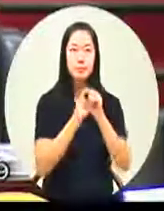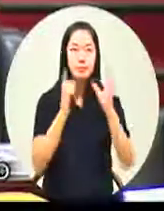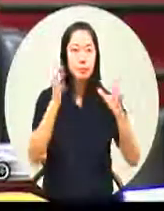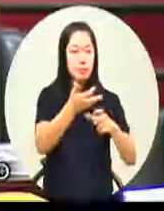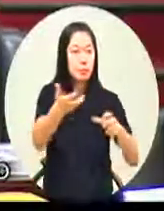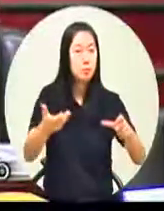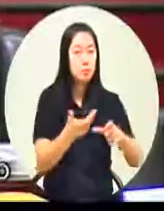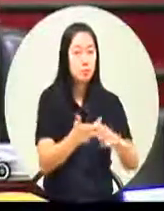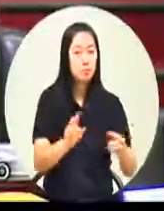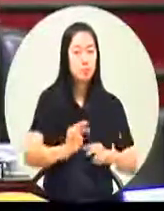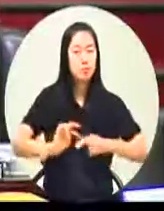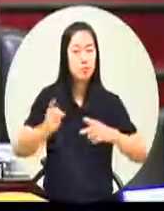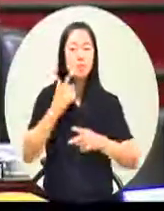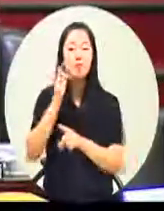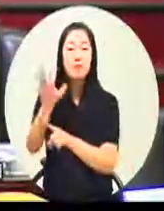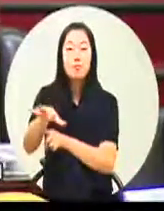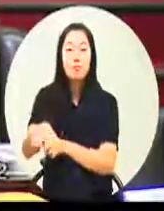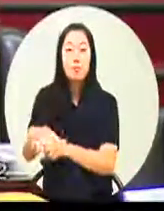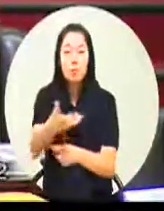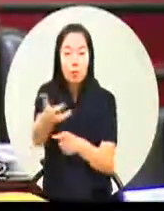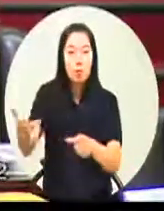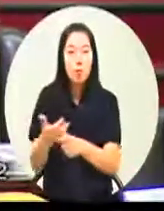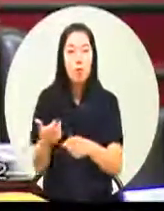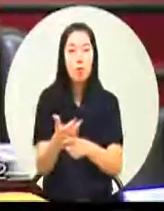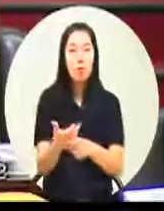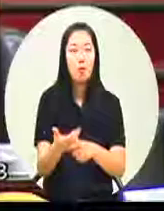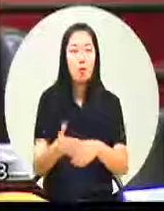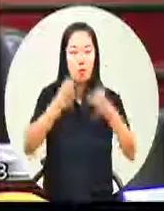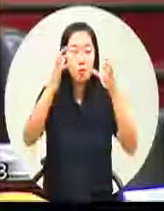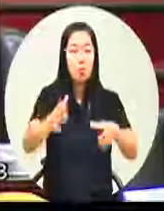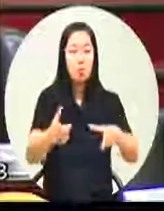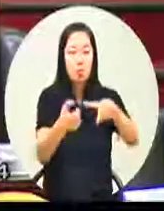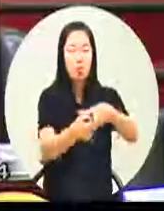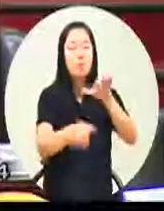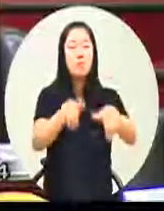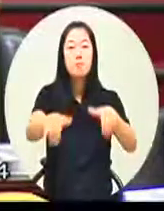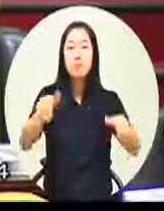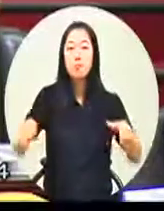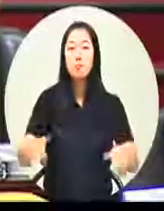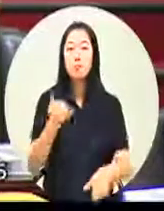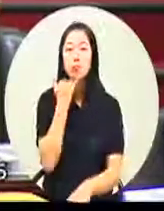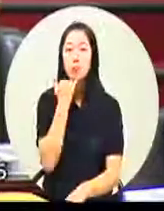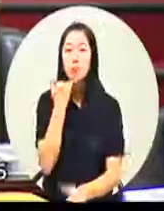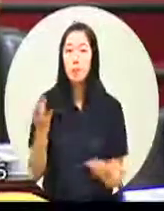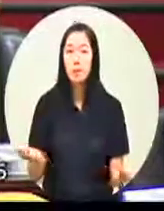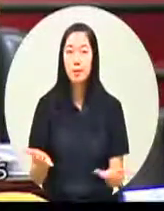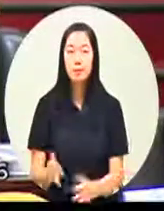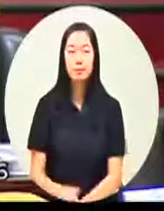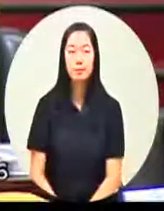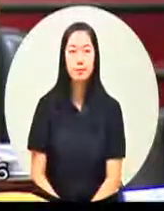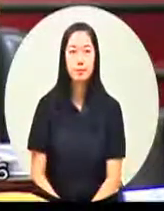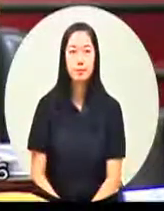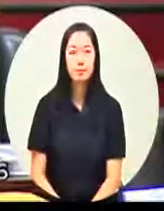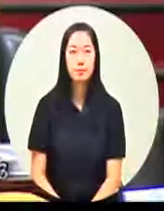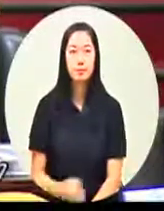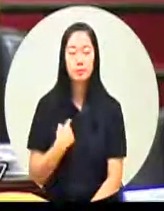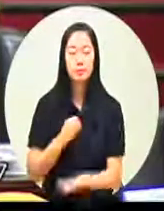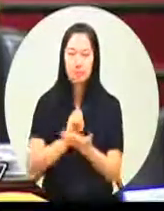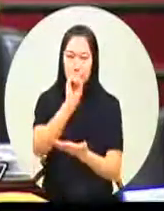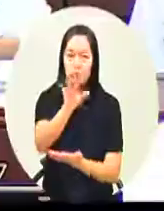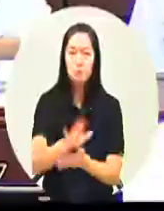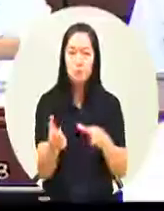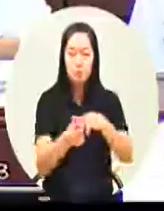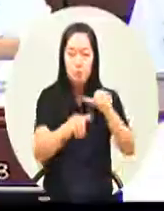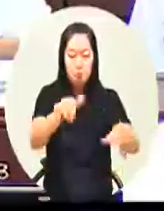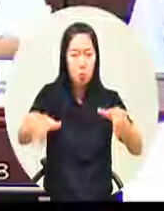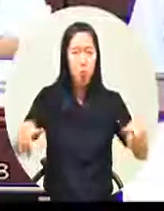投，可以吗？最贴地民意，最实际的民意，可以吗？ 我跟议员报告，公投有